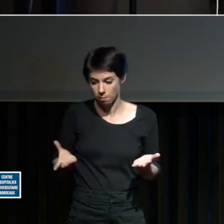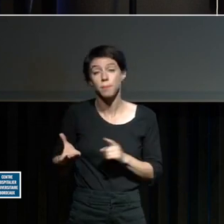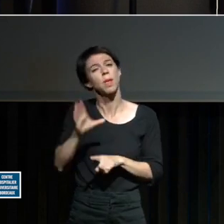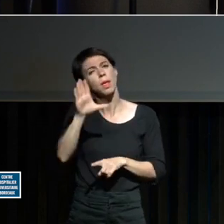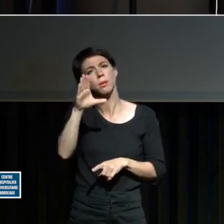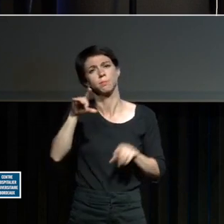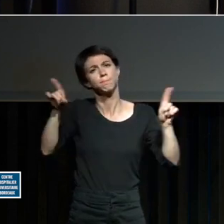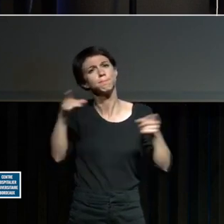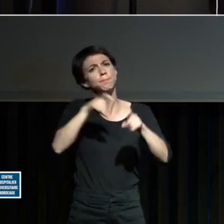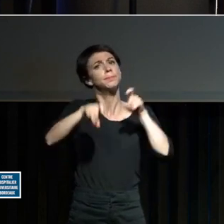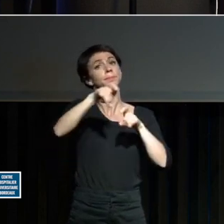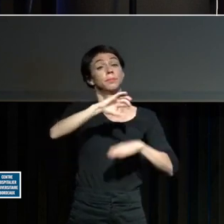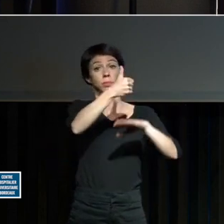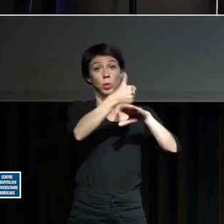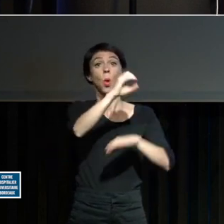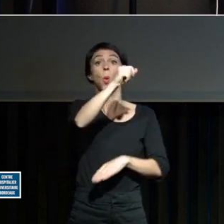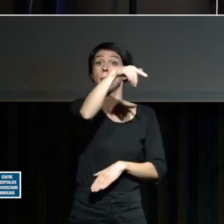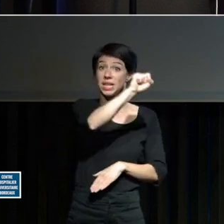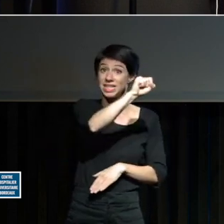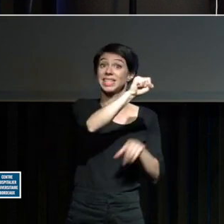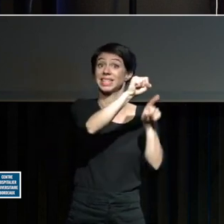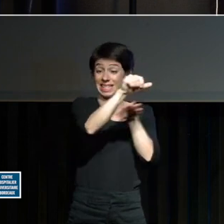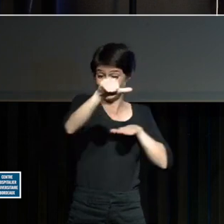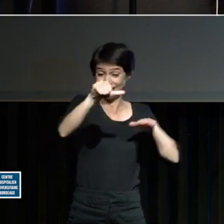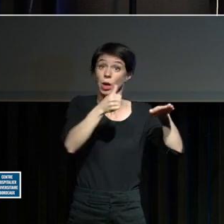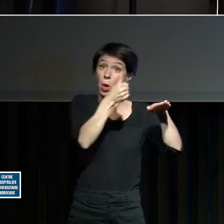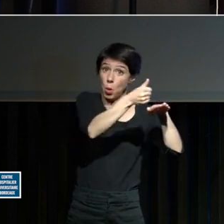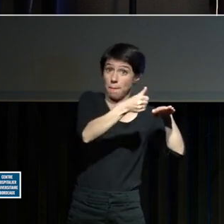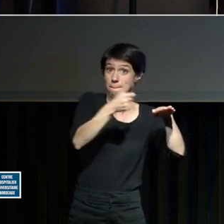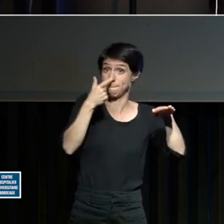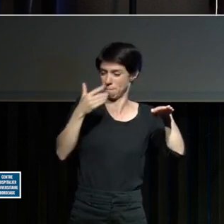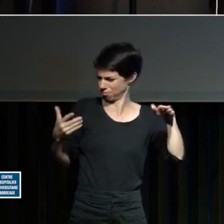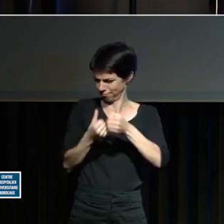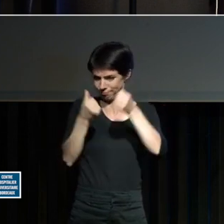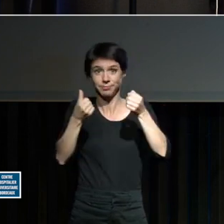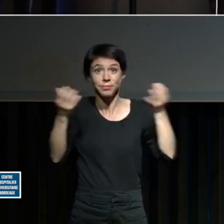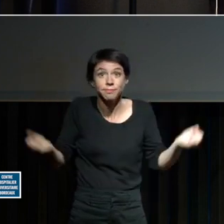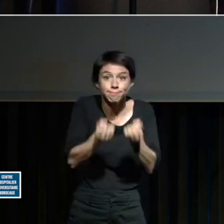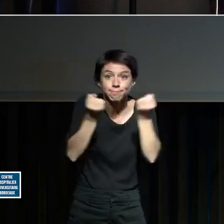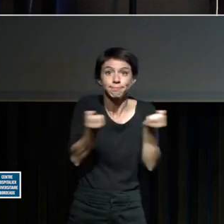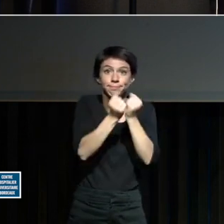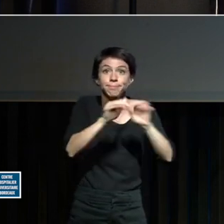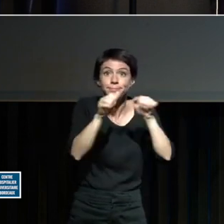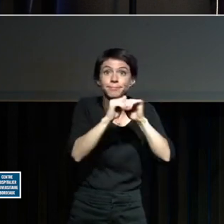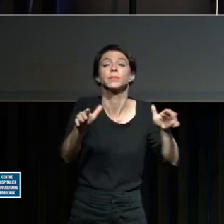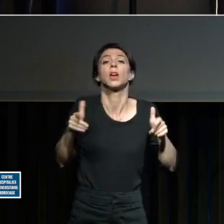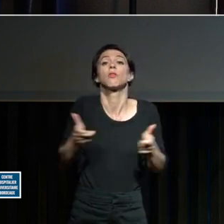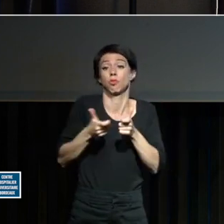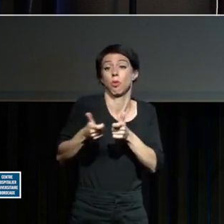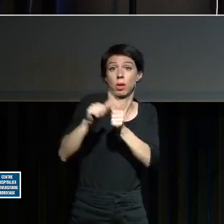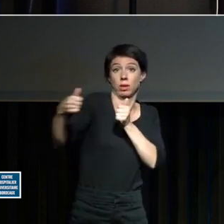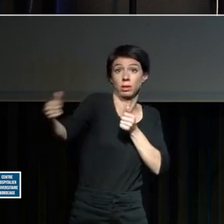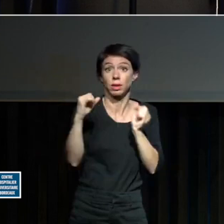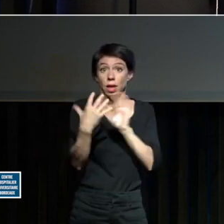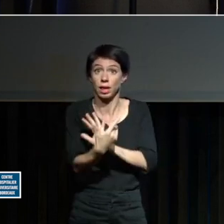l'Organisation mondiale de la santé, parallèlement, faisait la promotion du gaming pour la gestion du stress et utiliser également ces